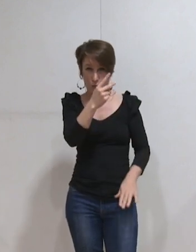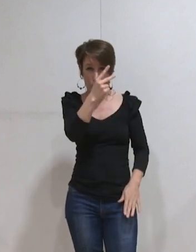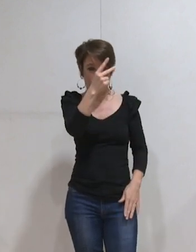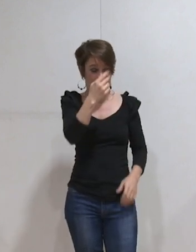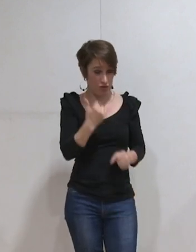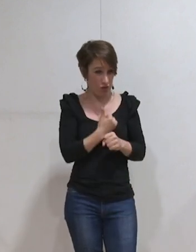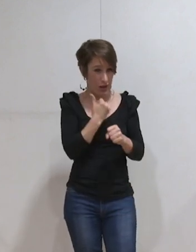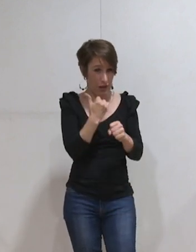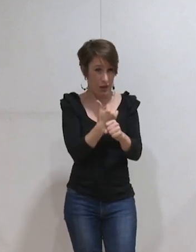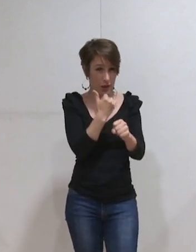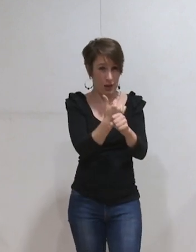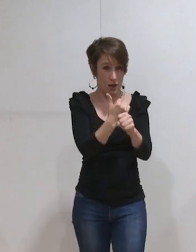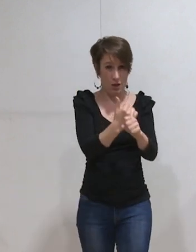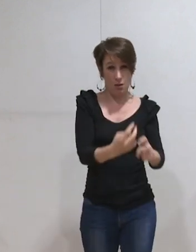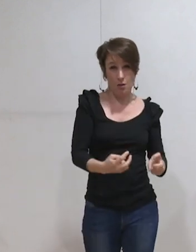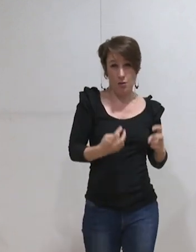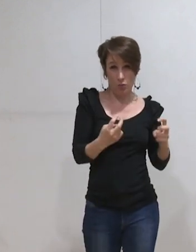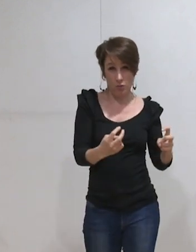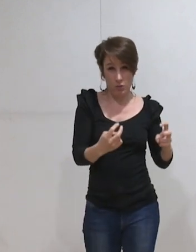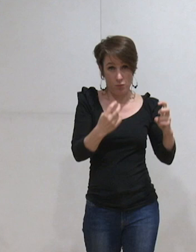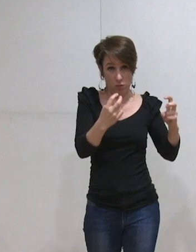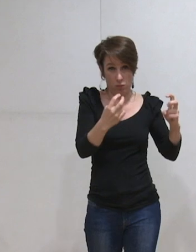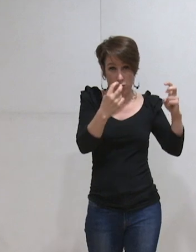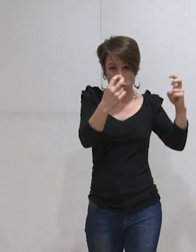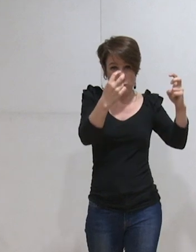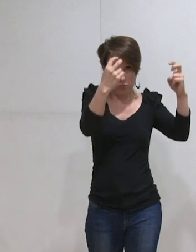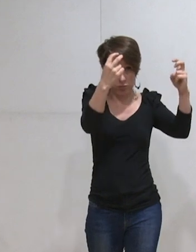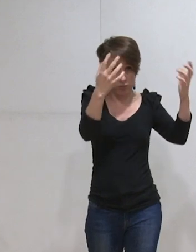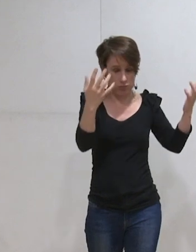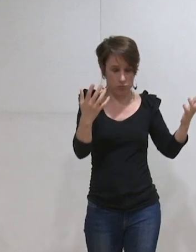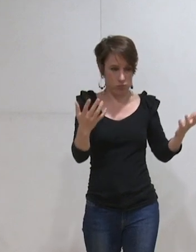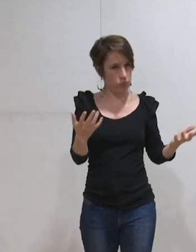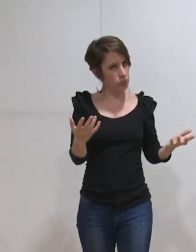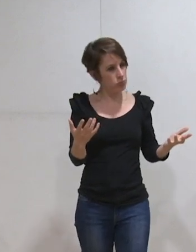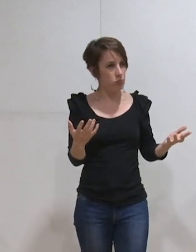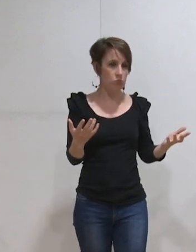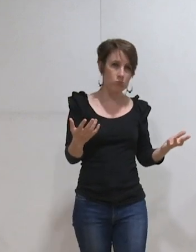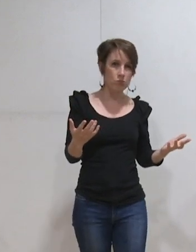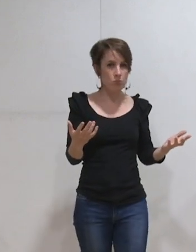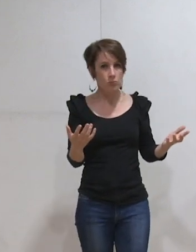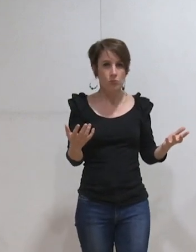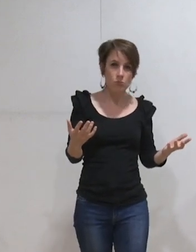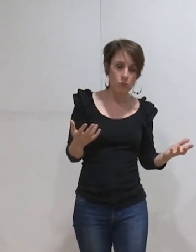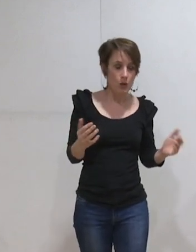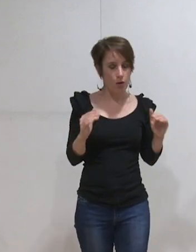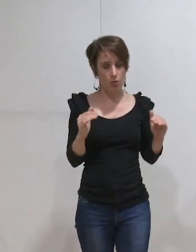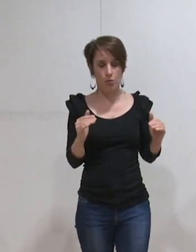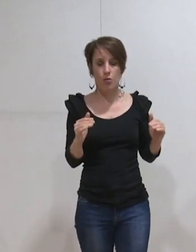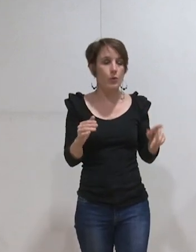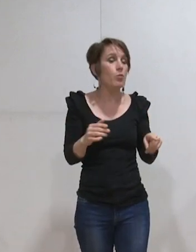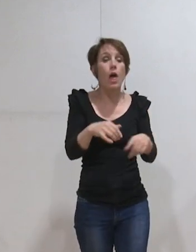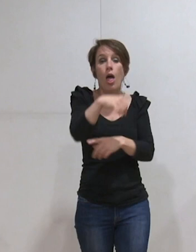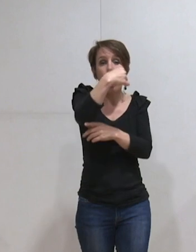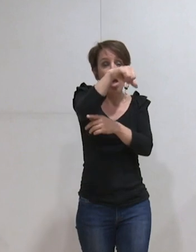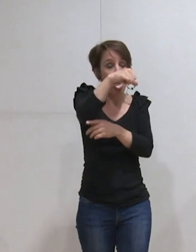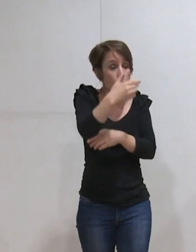année après année c'est un indicateur parmi d'autres il ne veut pas ne se suffie pas à